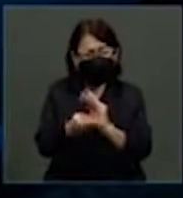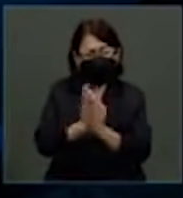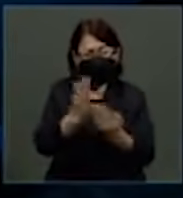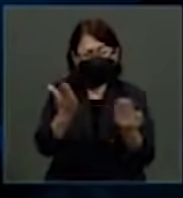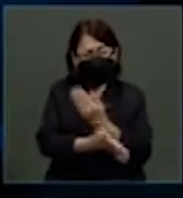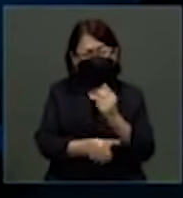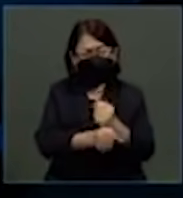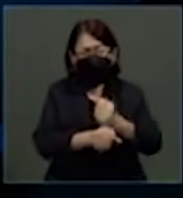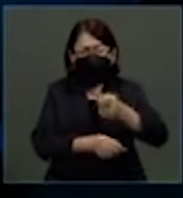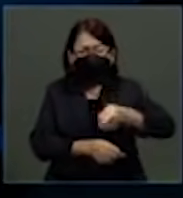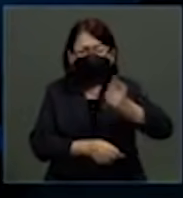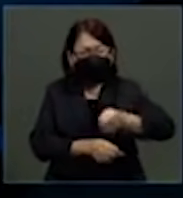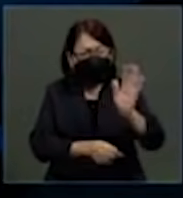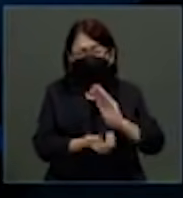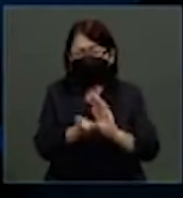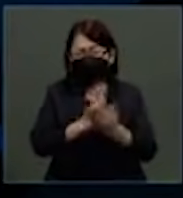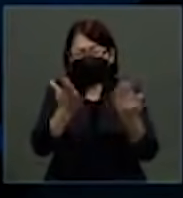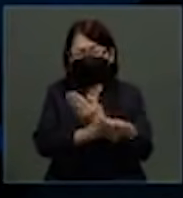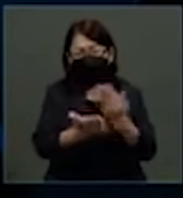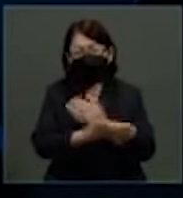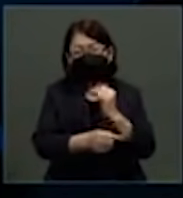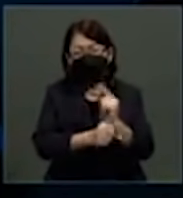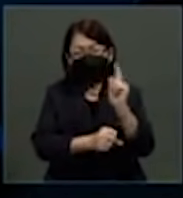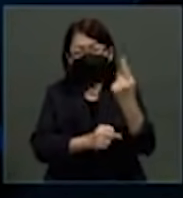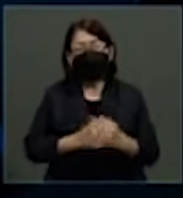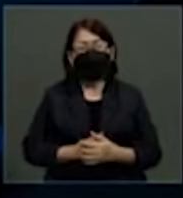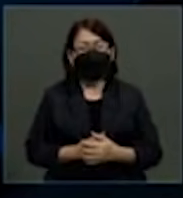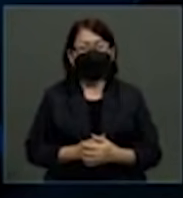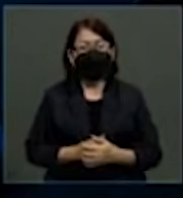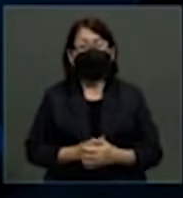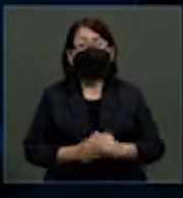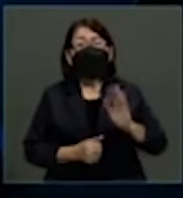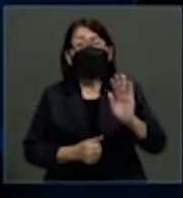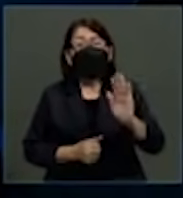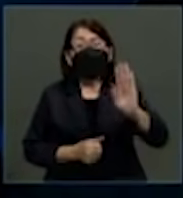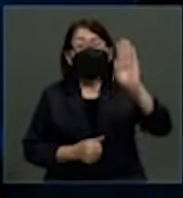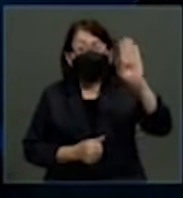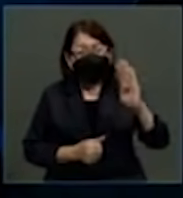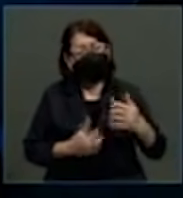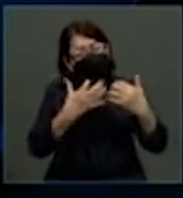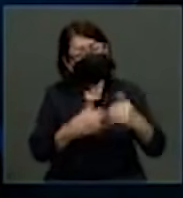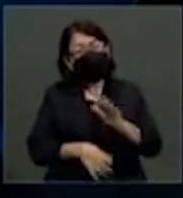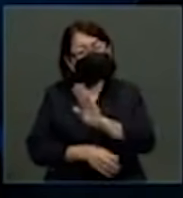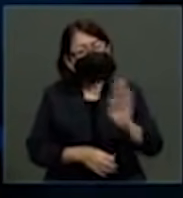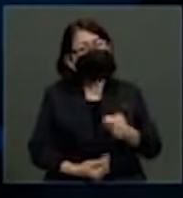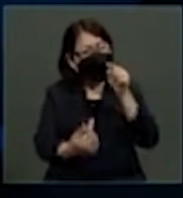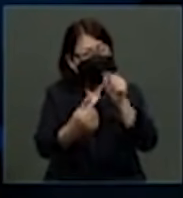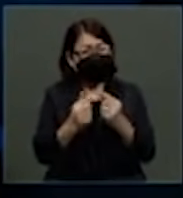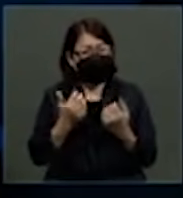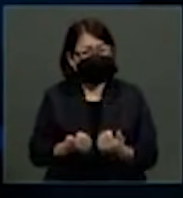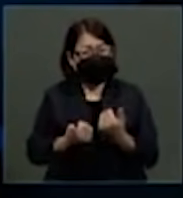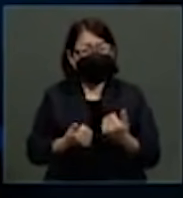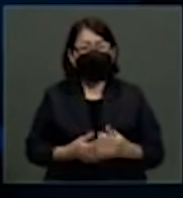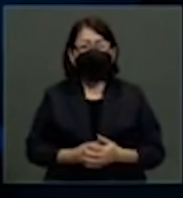การหรือผู้รับผิดชอบในสถานประกอบการพิจารณาสนับสนุนปรับรูปแบบการปฏิบัติงานของเจ้าหน้า